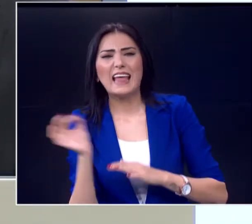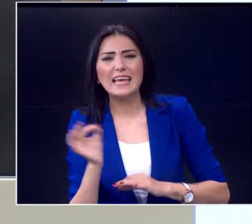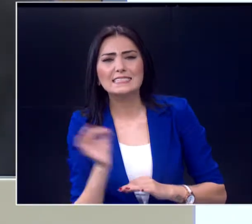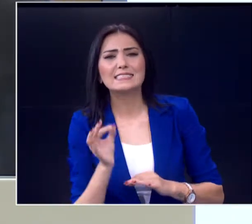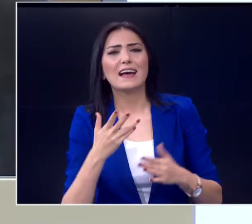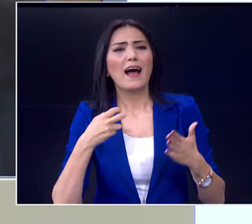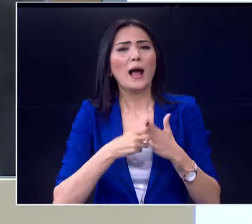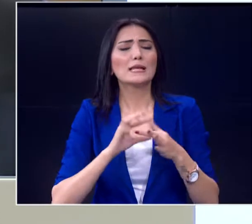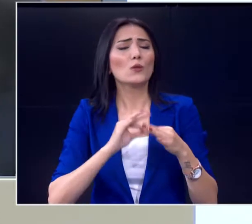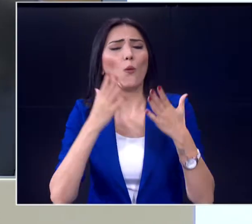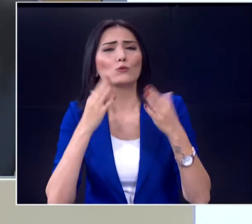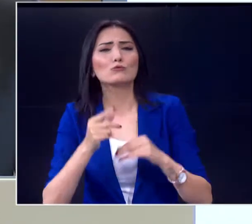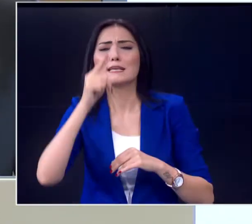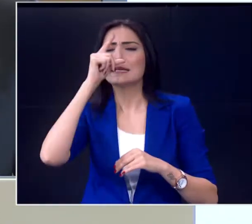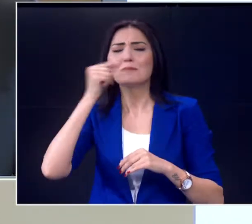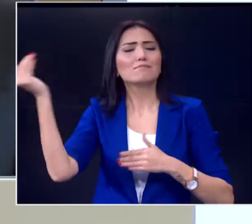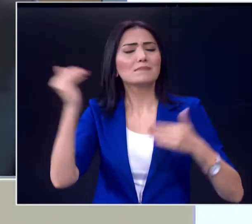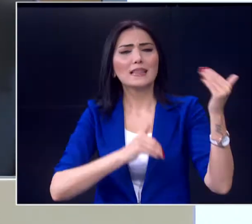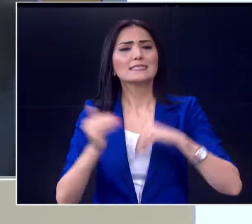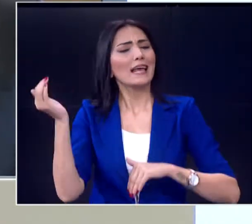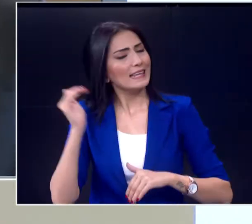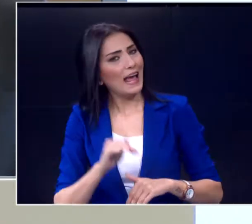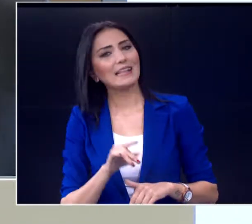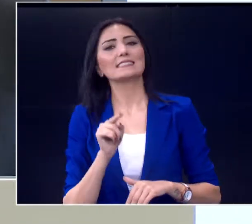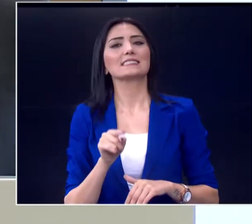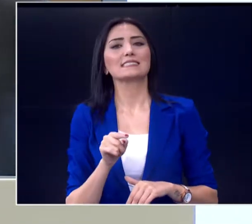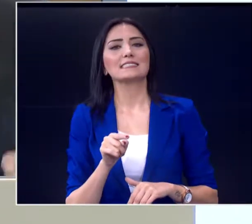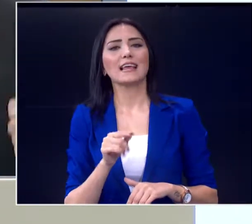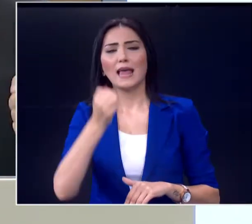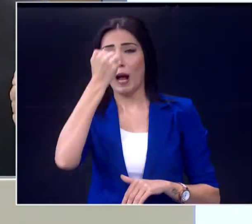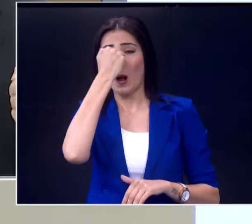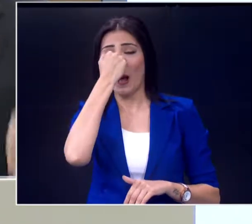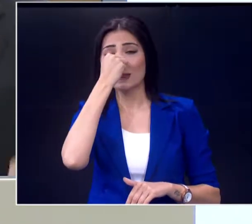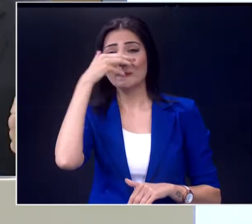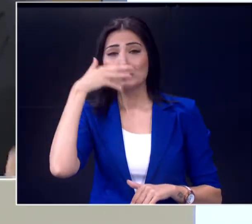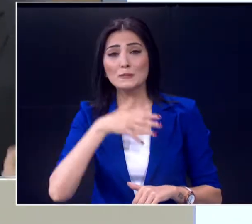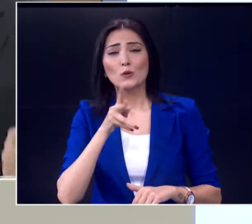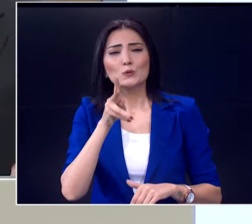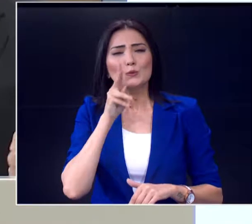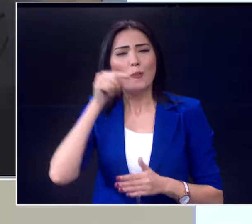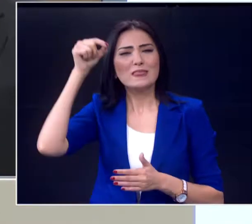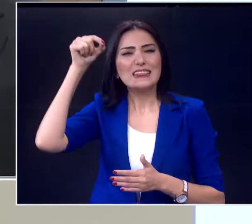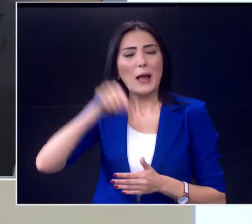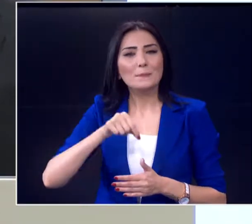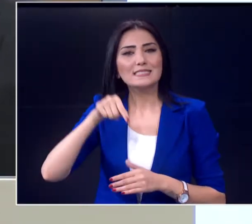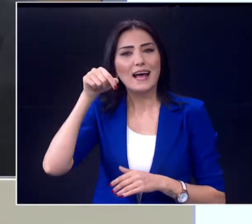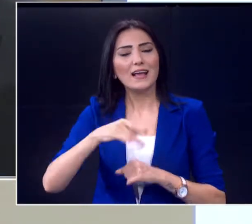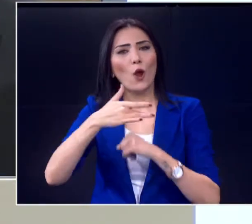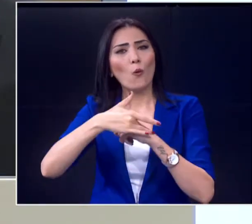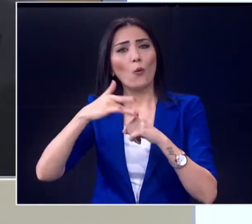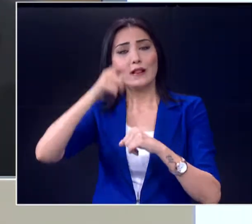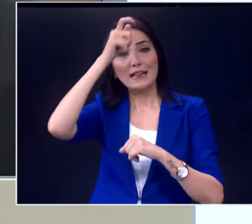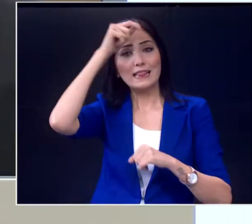ne olursa olsun, kimden gelirse gelsin, kanımızın son damlasına kadar